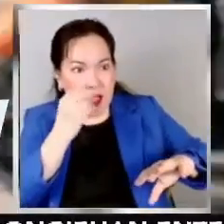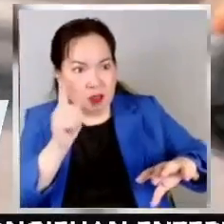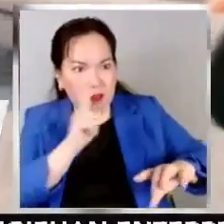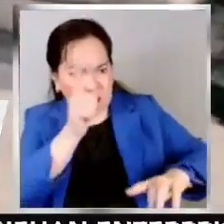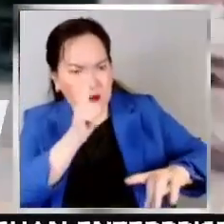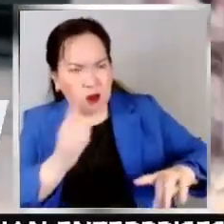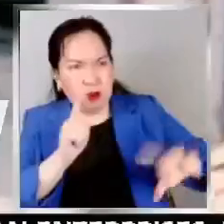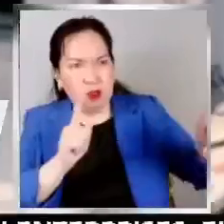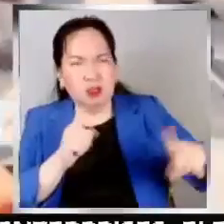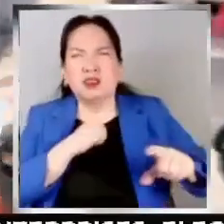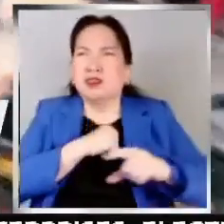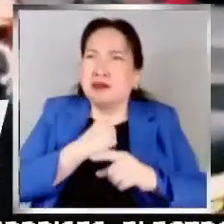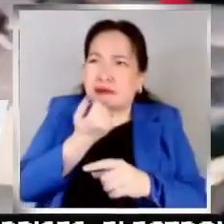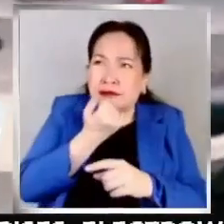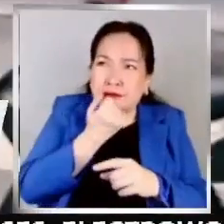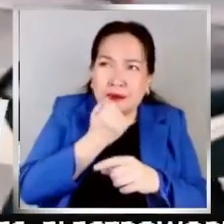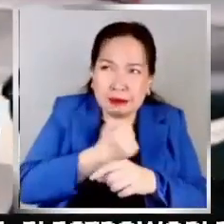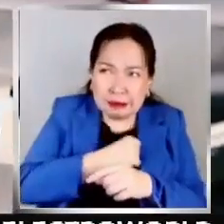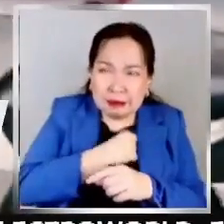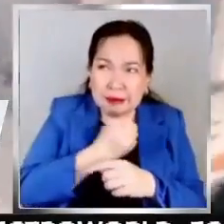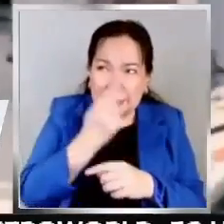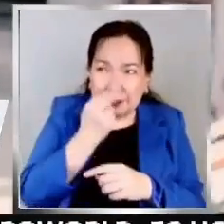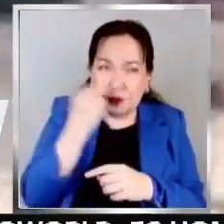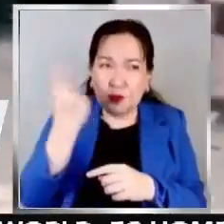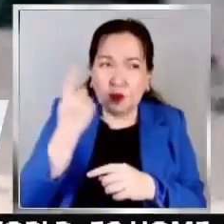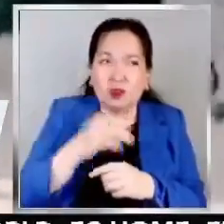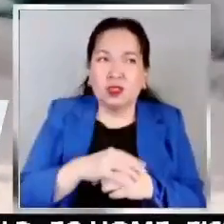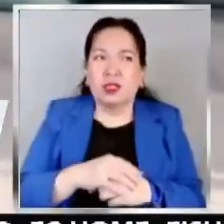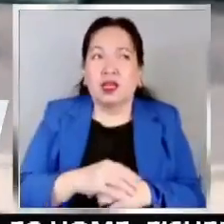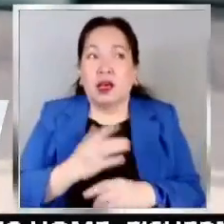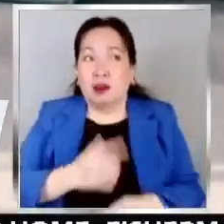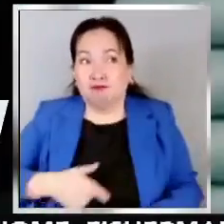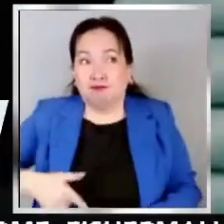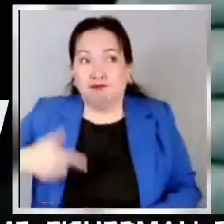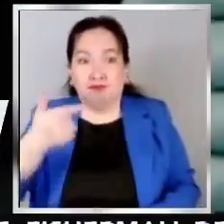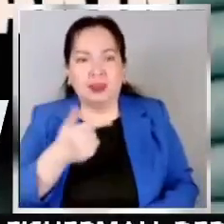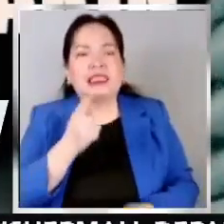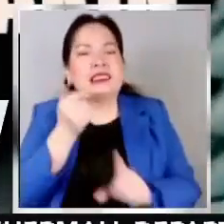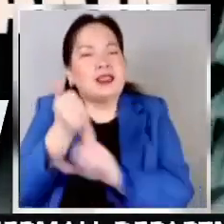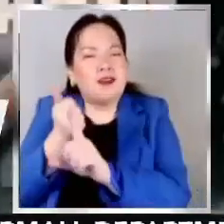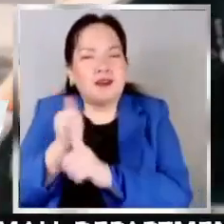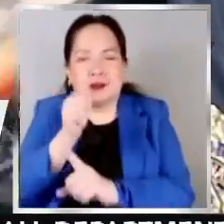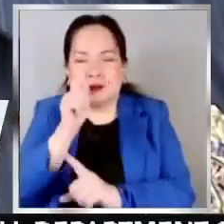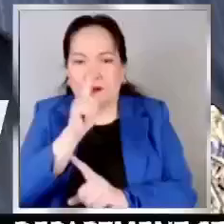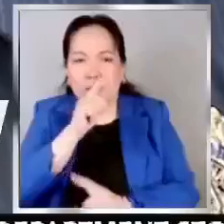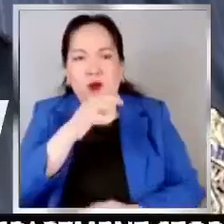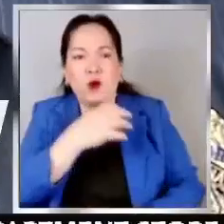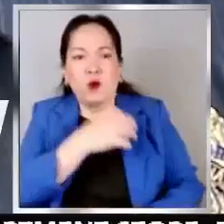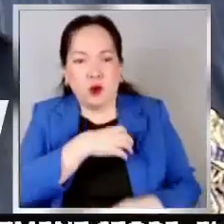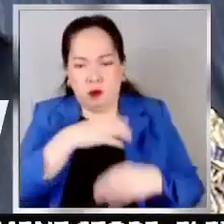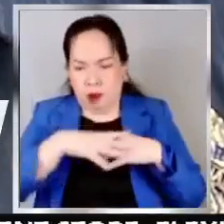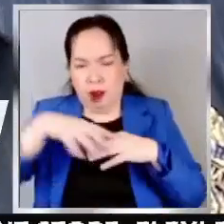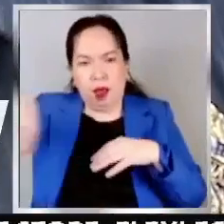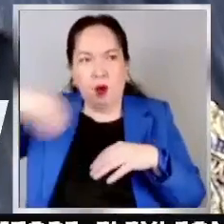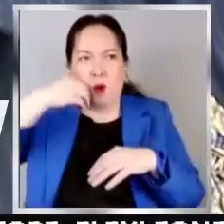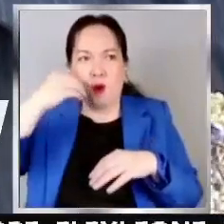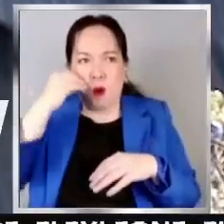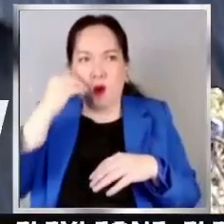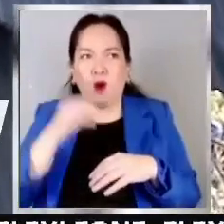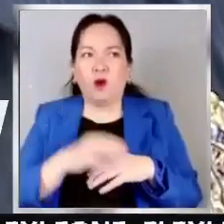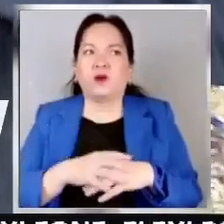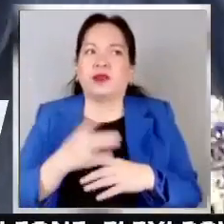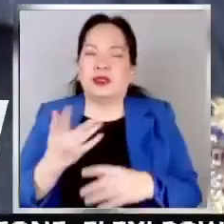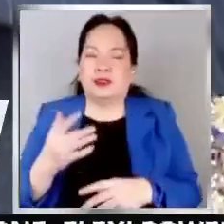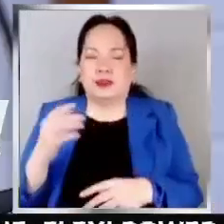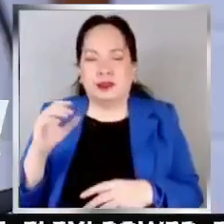Prank lang po kuya! Sorry po! Ang lalaking may baril ay pulis pala na nakatira lang sa lugar. Siya si Staff Sergeant Ronnie